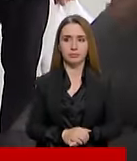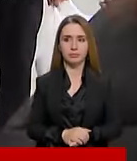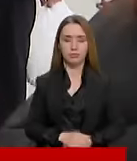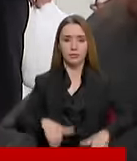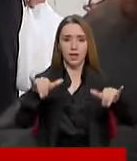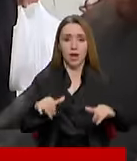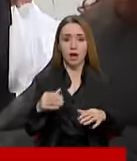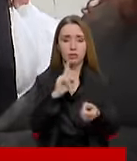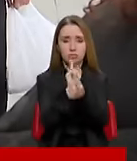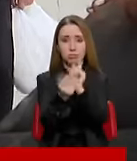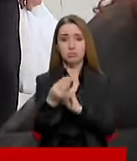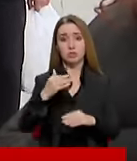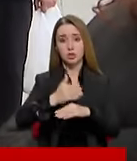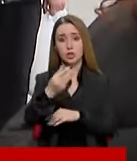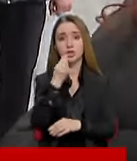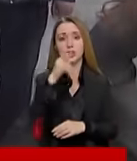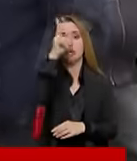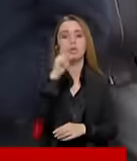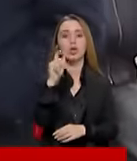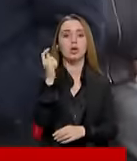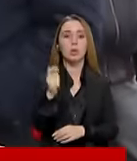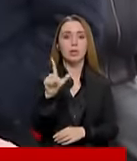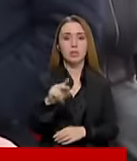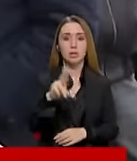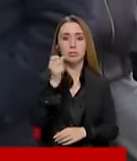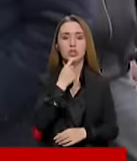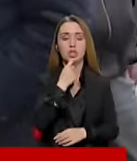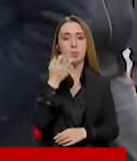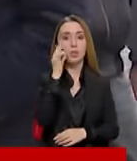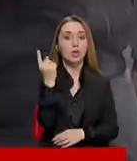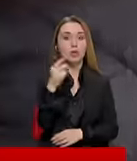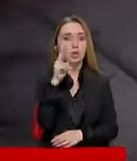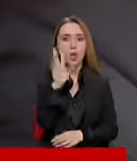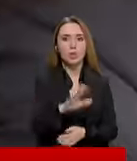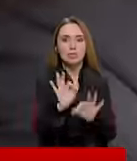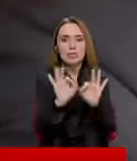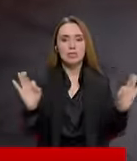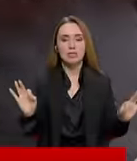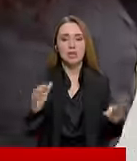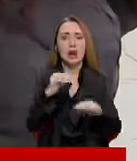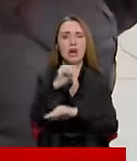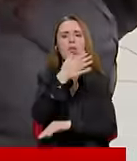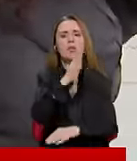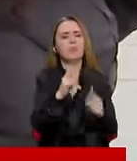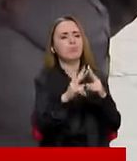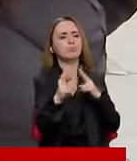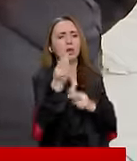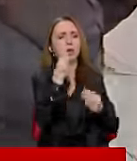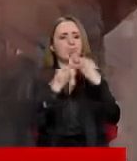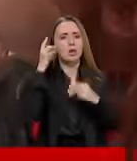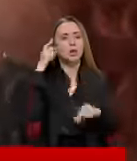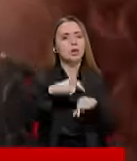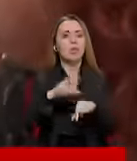aynı menüyü dışarıda yemeye kalksanız en az 300 L 70 yaşındayım Ben böyle bir şey görmedim ben hayatta Bilmezdim kuyruğa girip yemek yediğimi